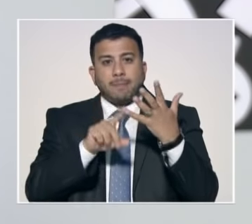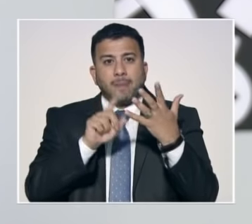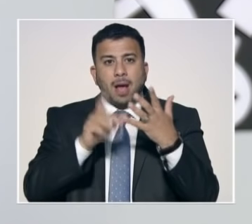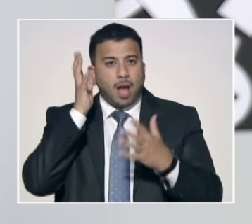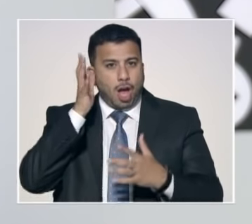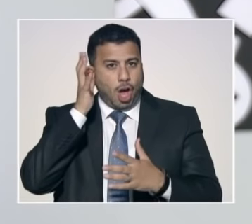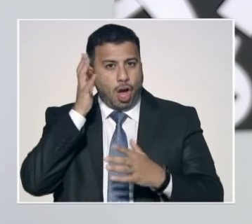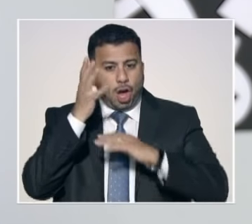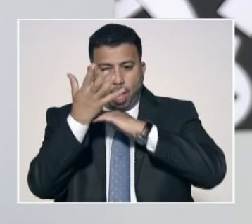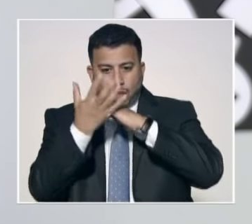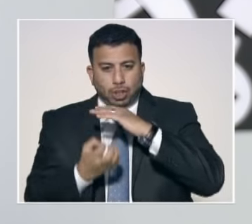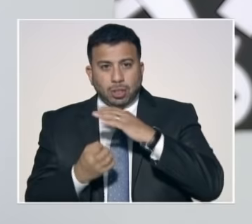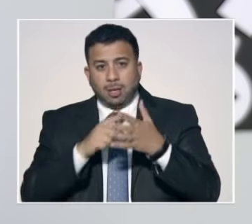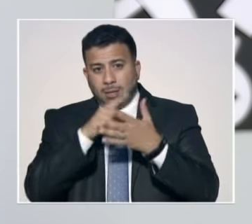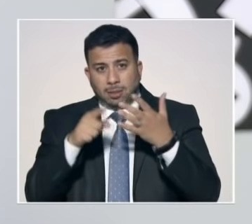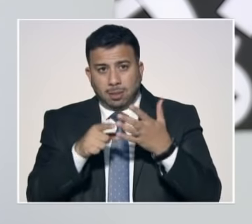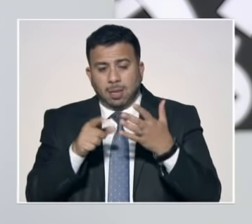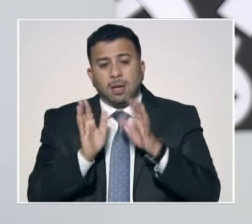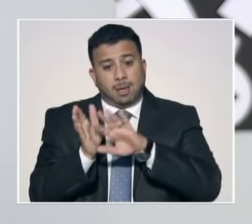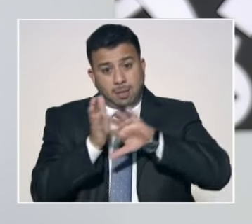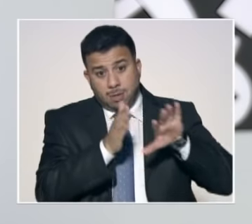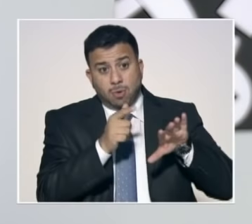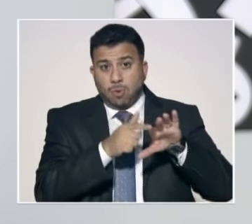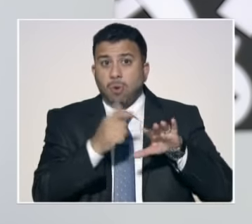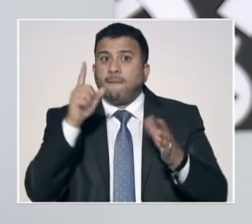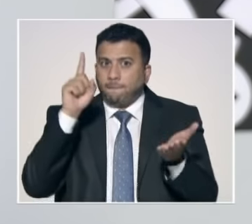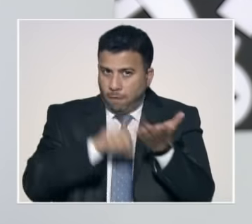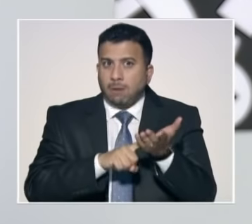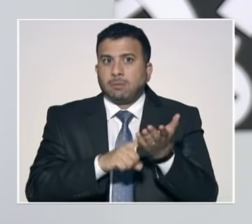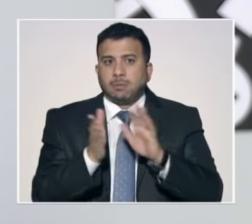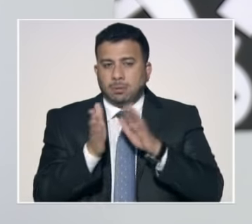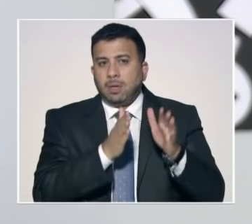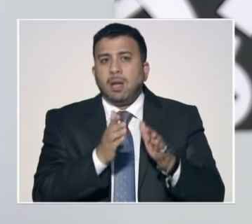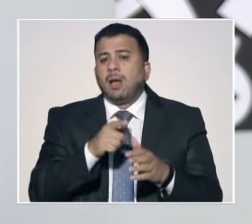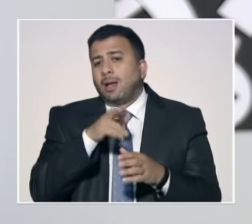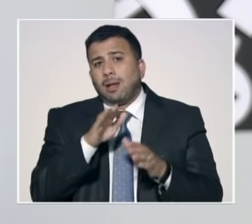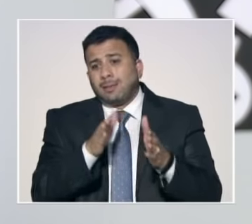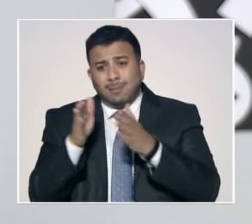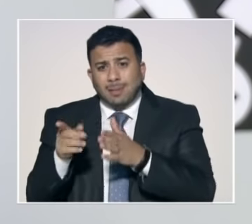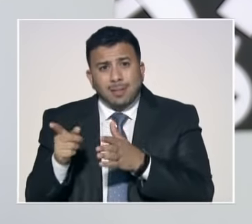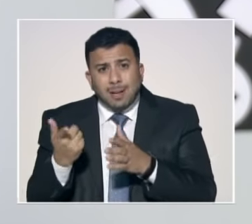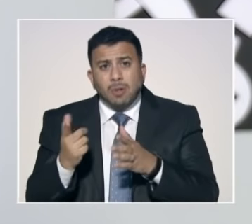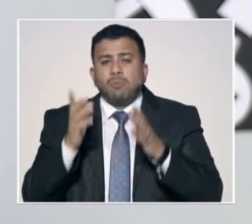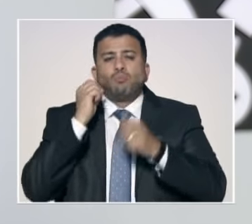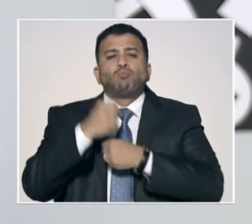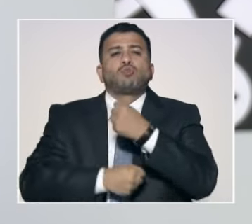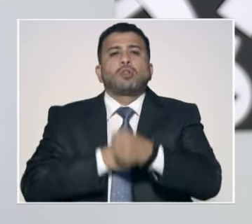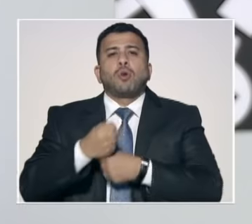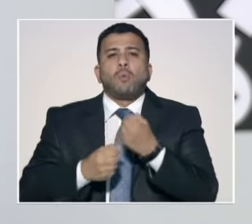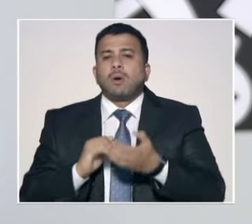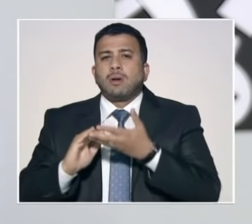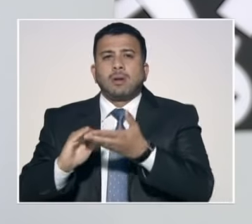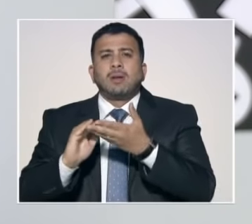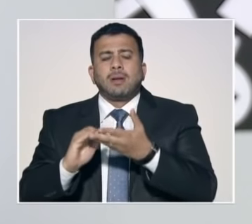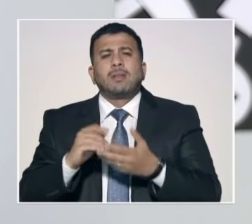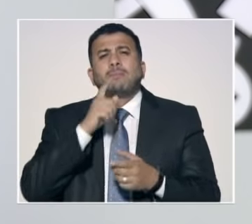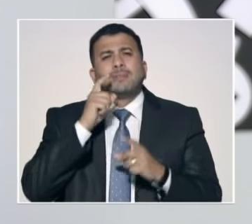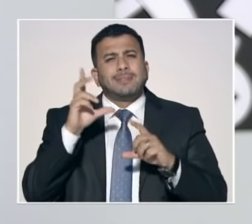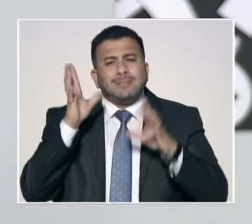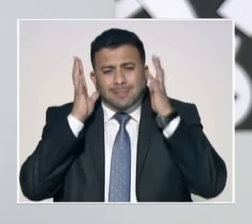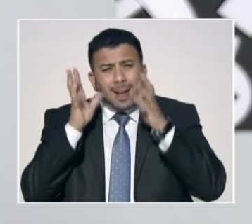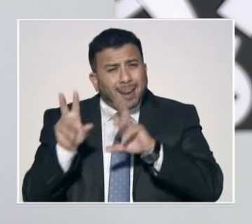ما سوى ذلك فهو من السنن من جنسها. أنا لا أتحدث عن صلاة الكسوف والخسوف